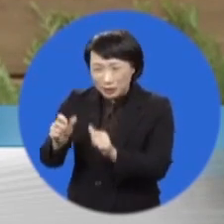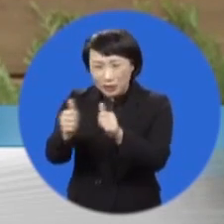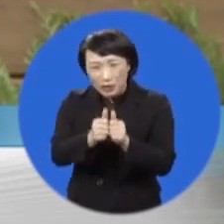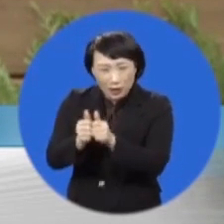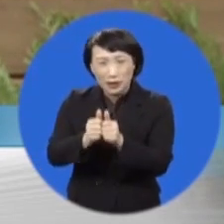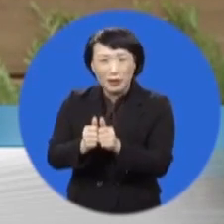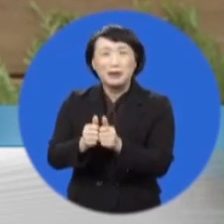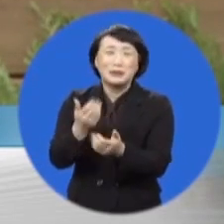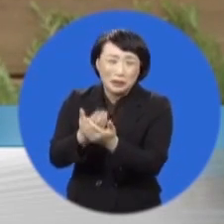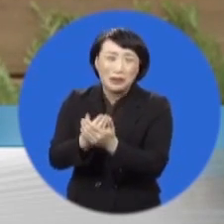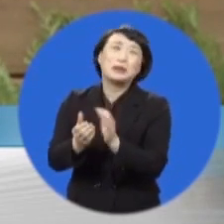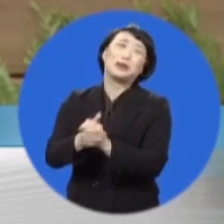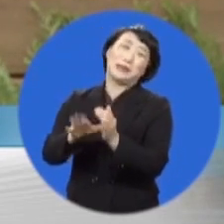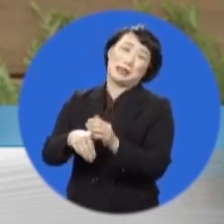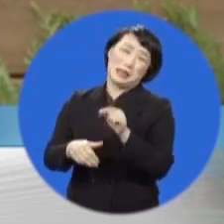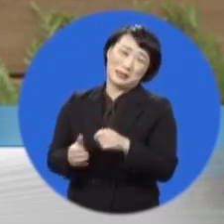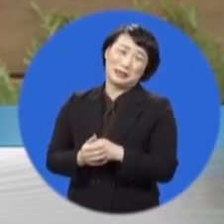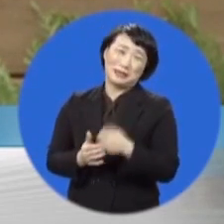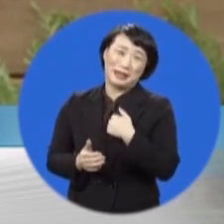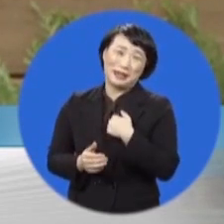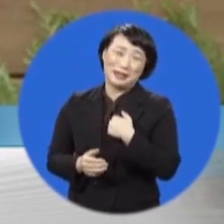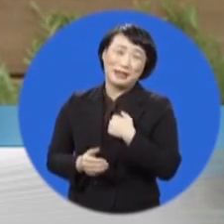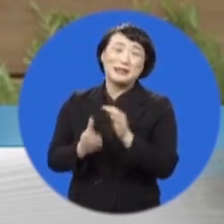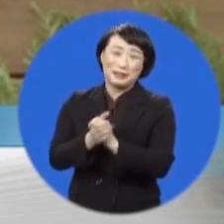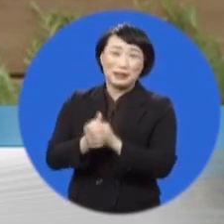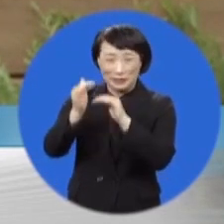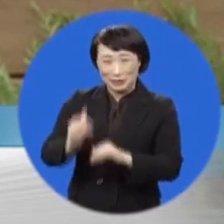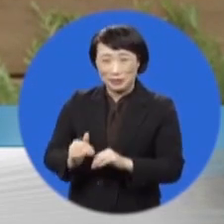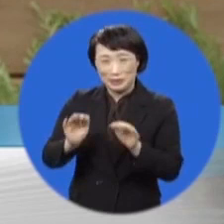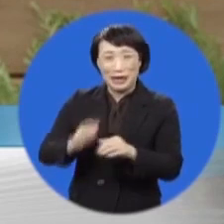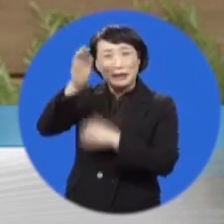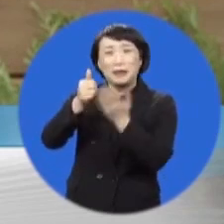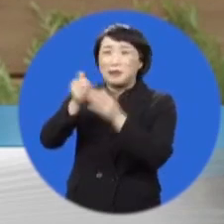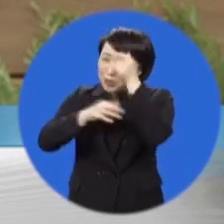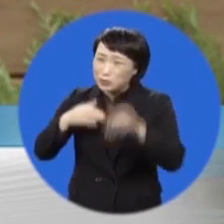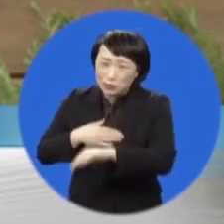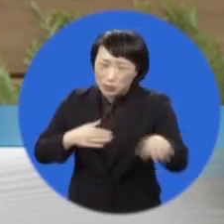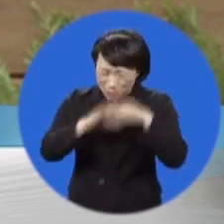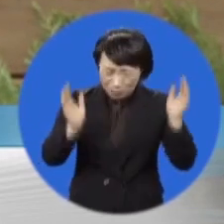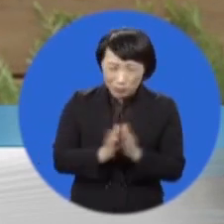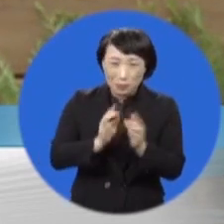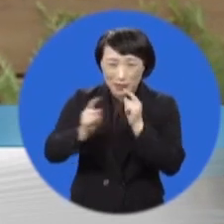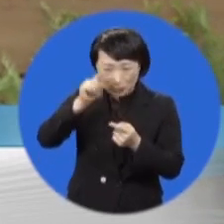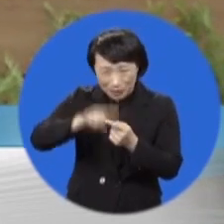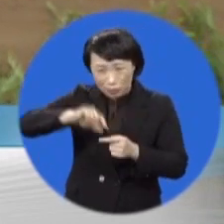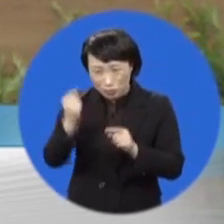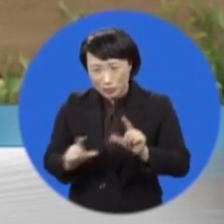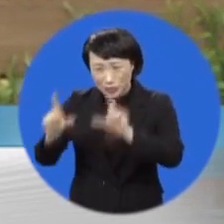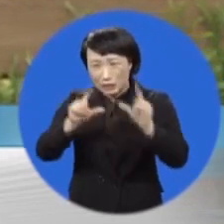에 기도할 때 그쪽 하나님 우리 정도 들이 말씀대로 설계 이루세요